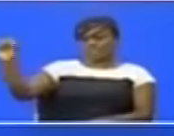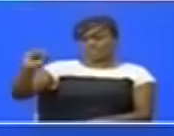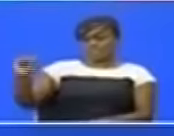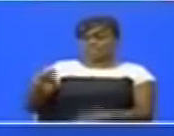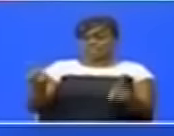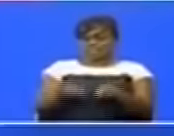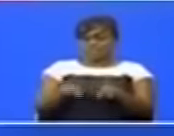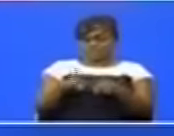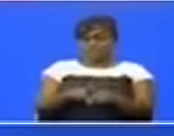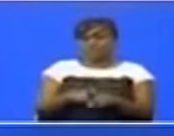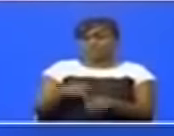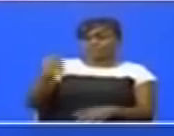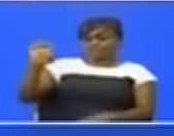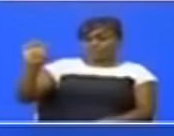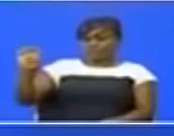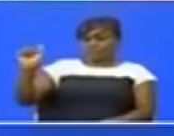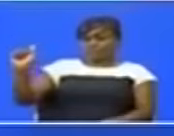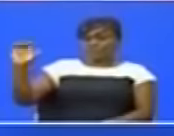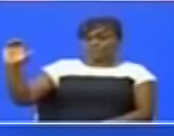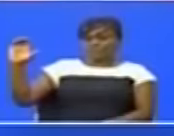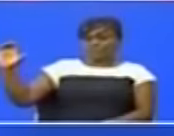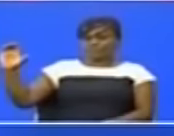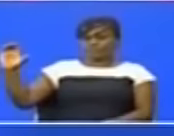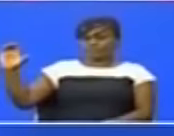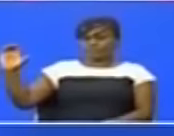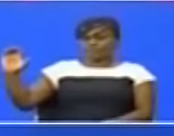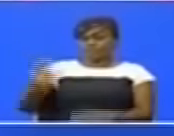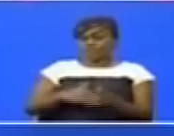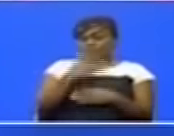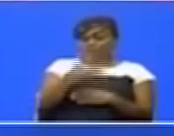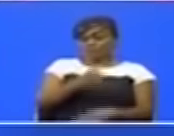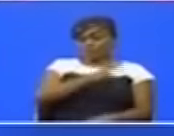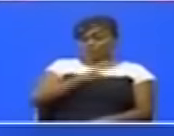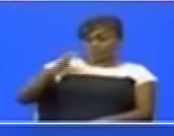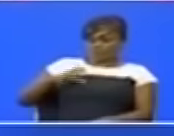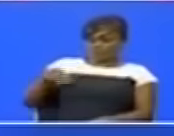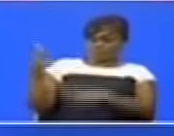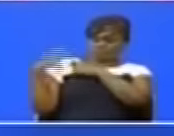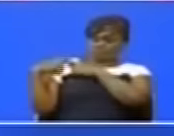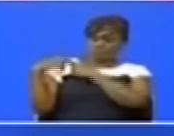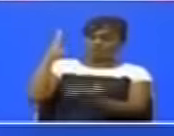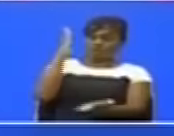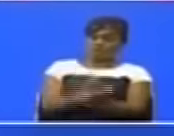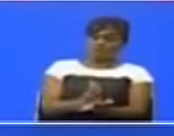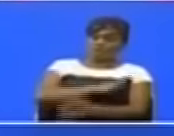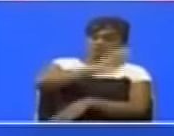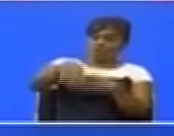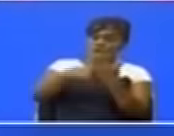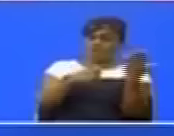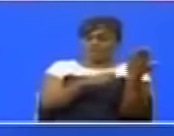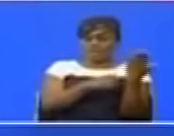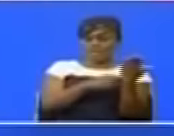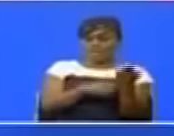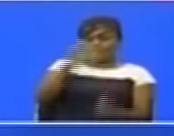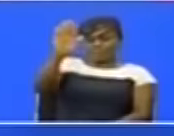pamoja na ile tume ya kupambana na ufisadi EACC. Hii ni baada ya kamati husika kupitisha majina hayo na kuitaka bunge